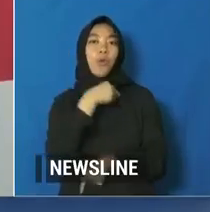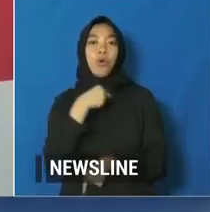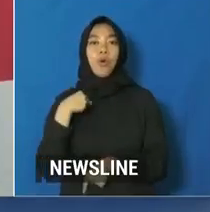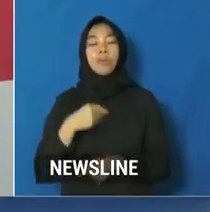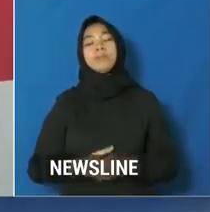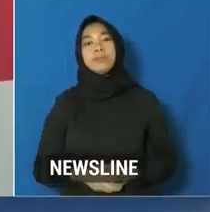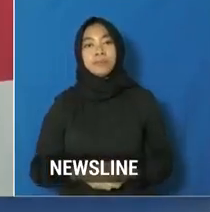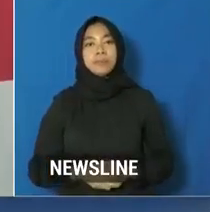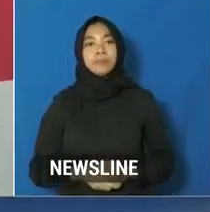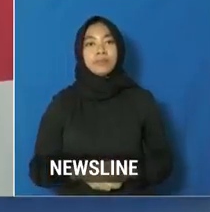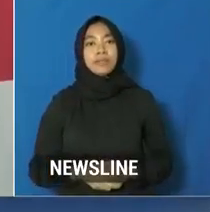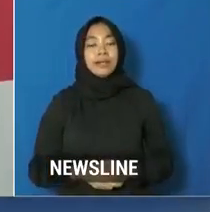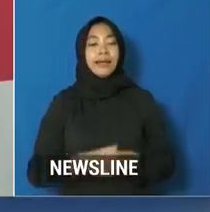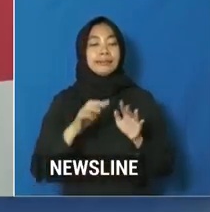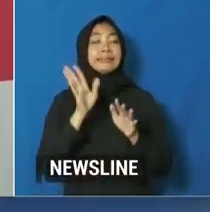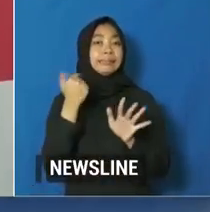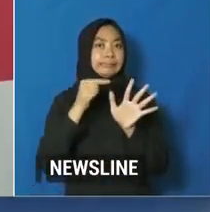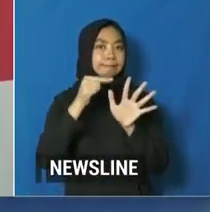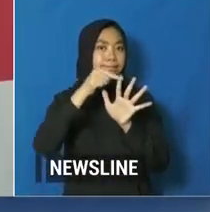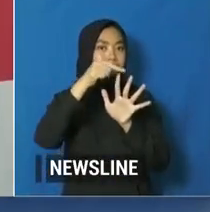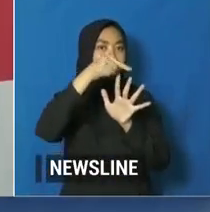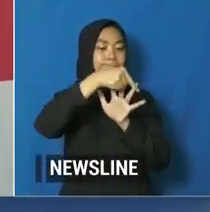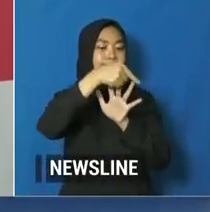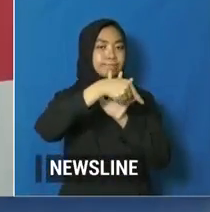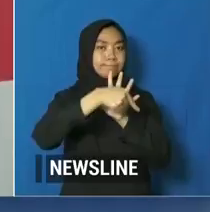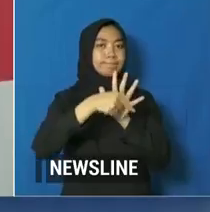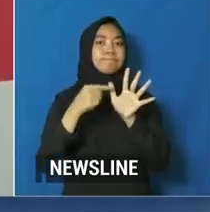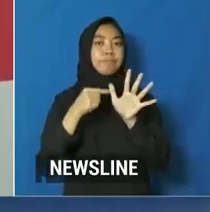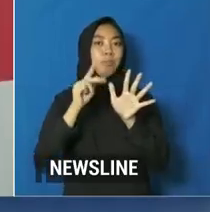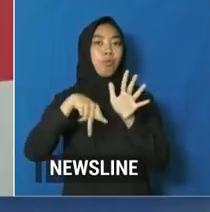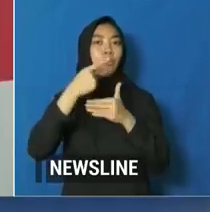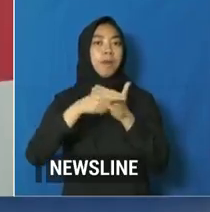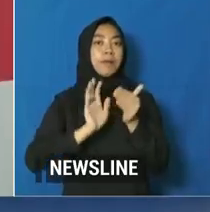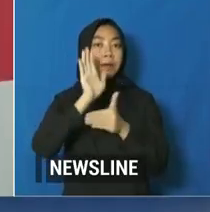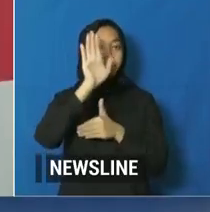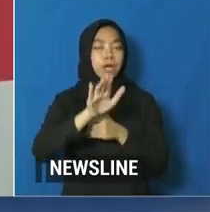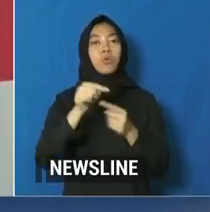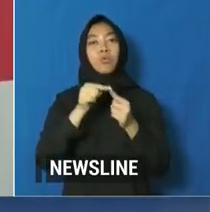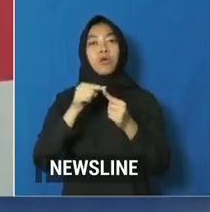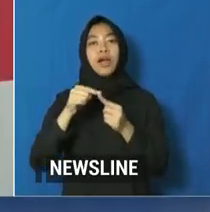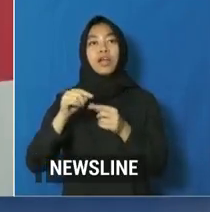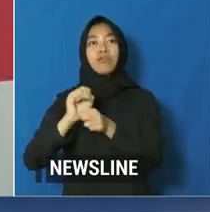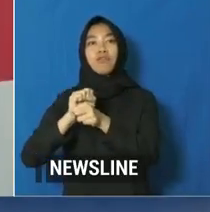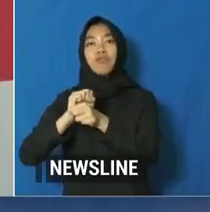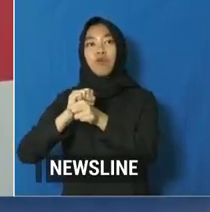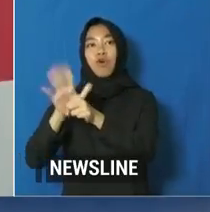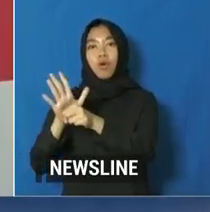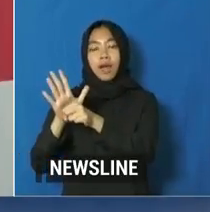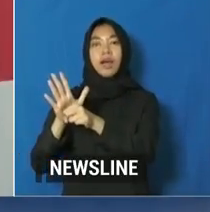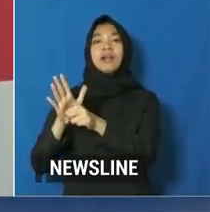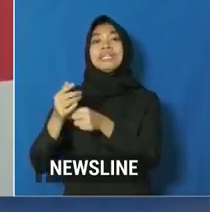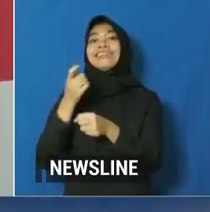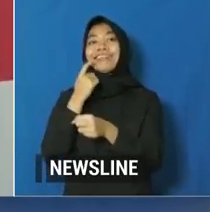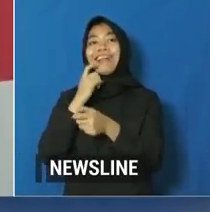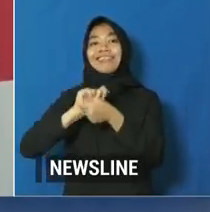kembangkan. Inilah beberapa hal yang kita laksanakan di dalam konteks untuk bagaimana rapid test secara